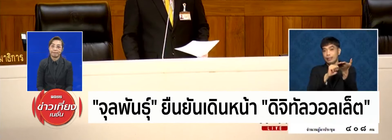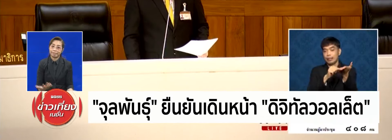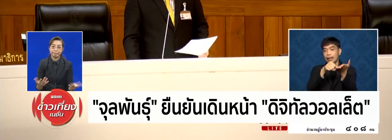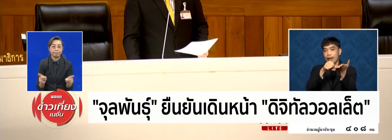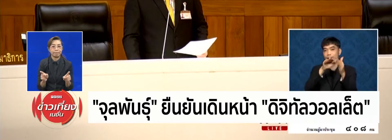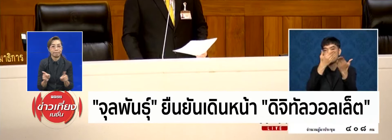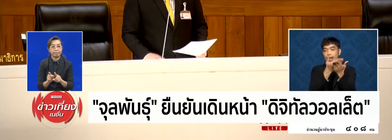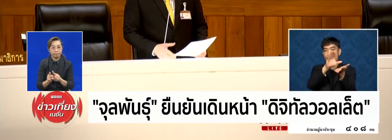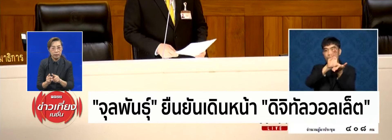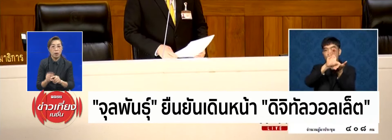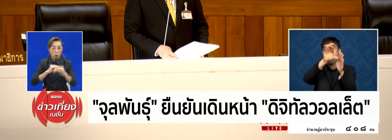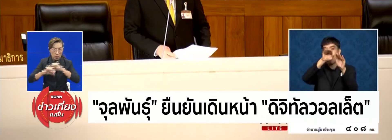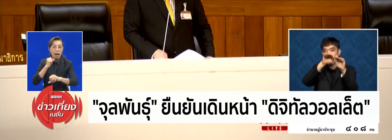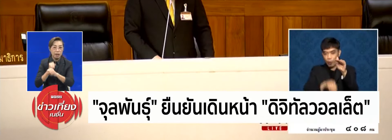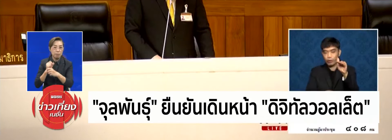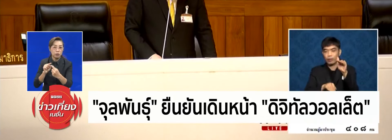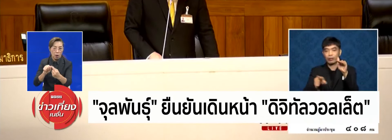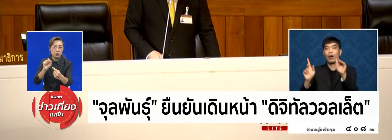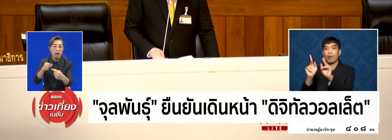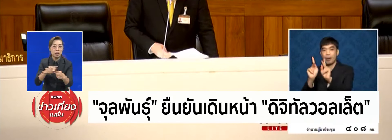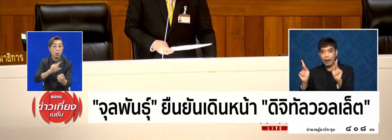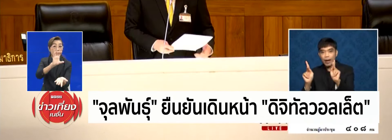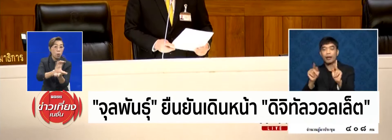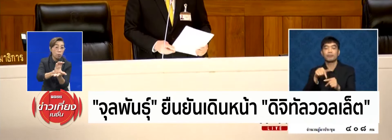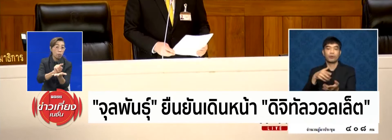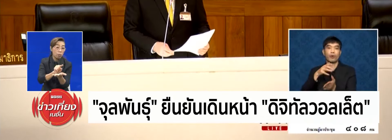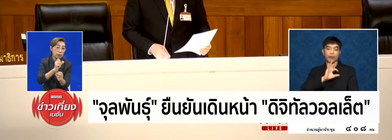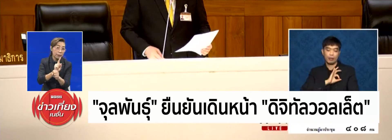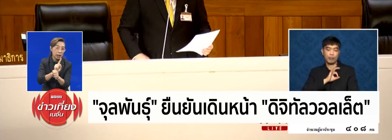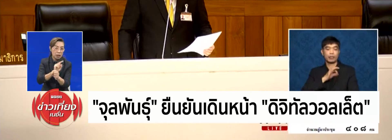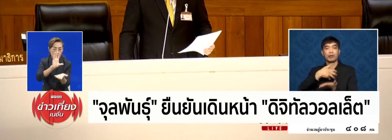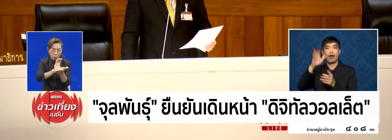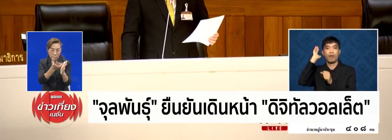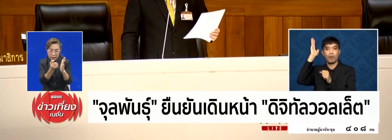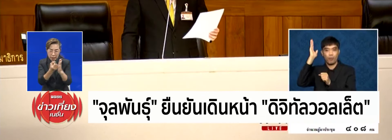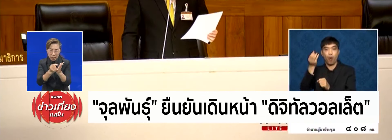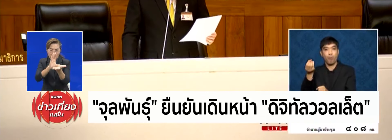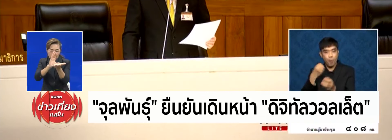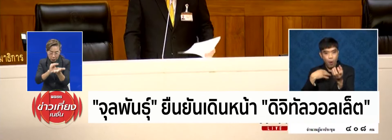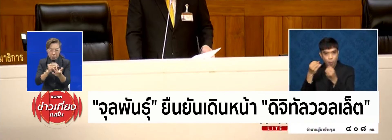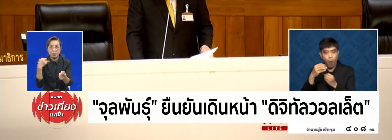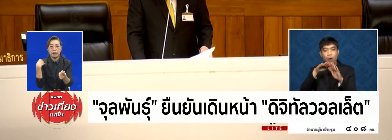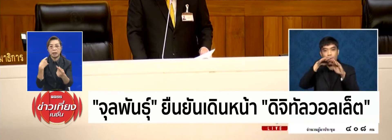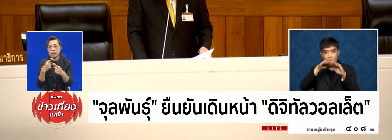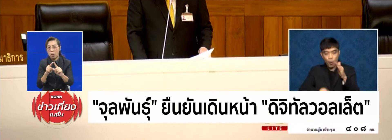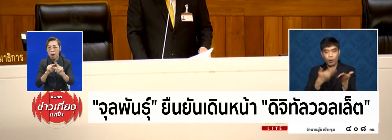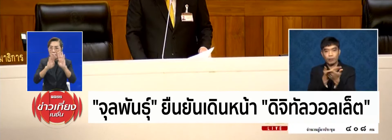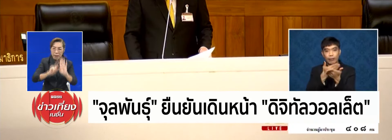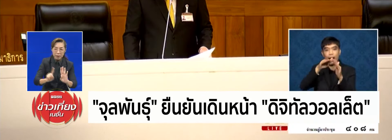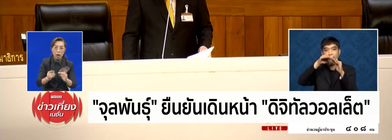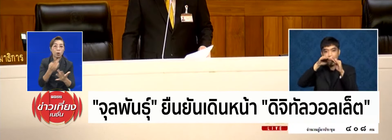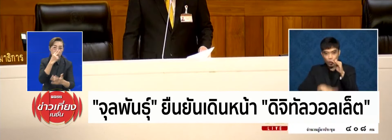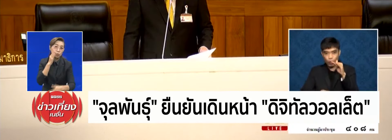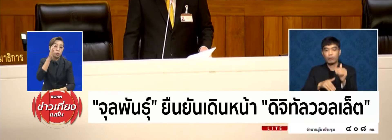ไงเดินหน้าต่อนะส่วนงบประมาณก็อาจจะมีการตัดออกไปบ้างนะครับก็ต้องไปดูว่ามันจะออกมารูปแบบไหน